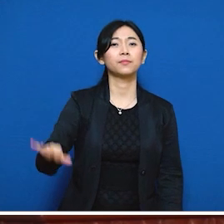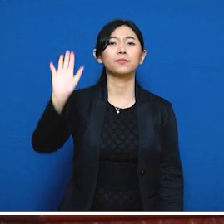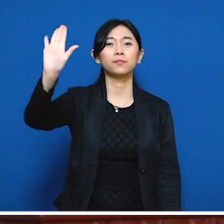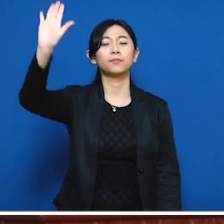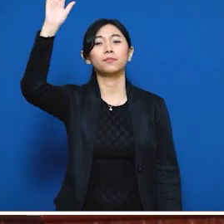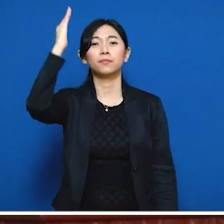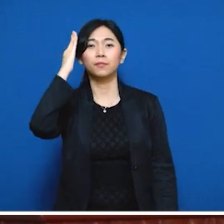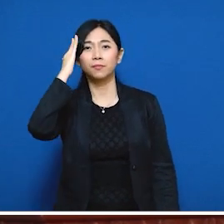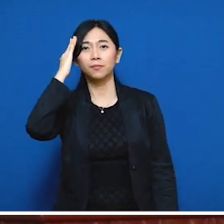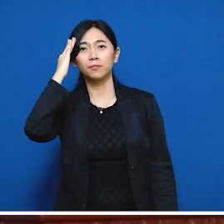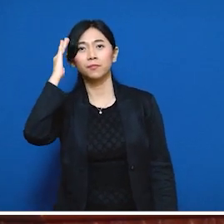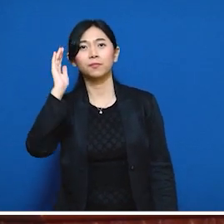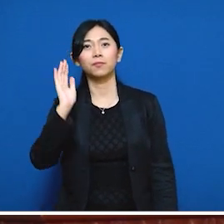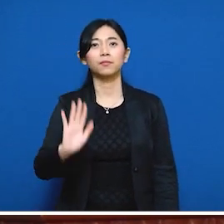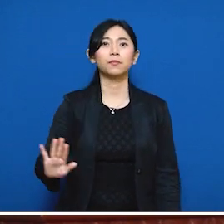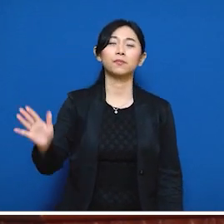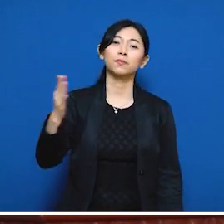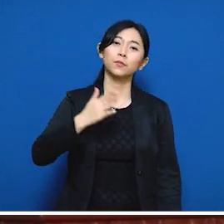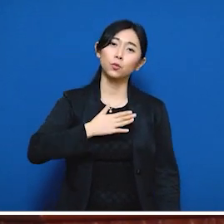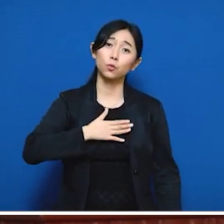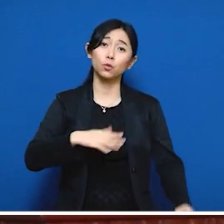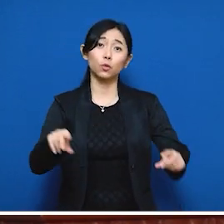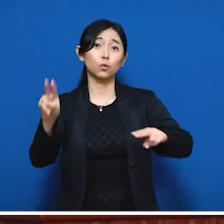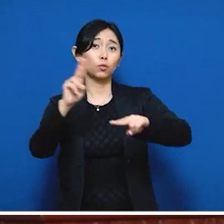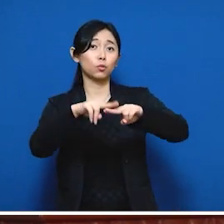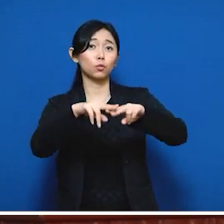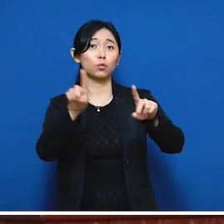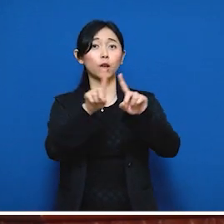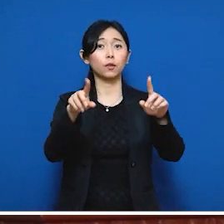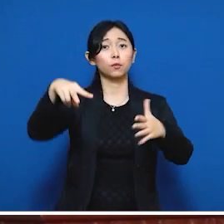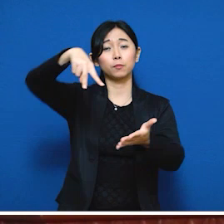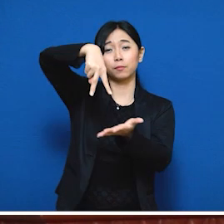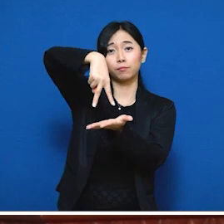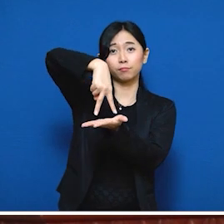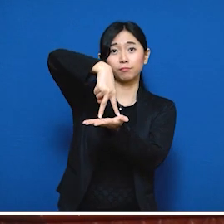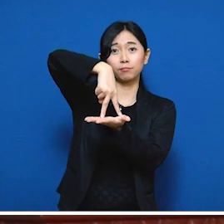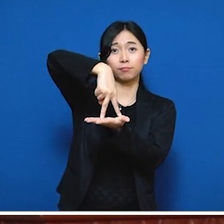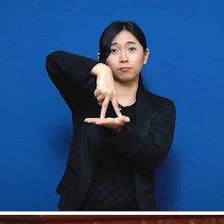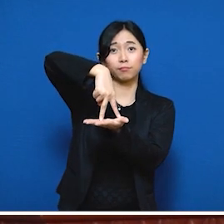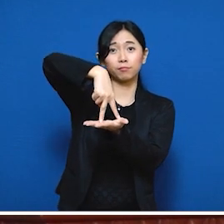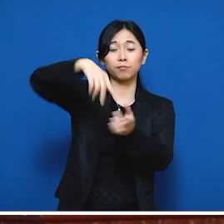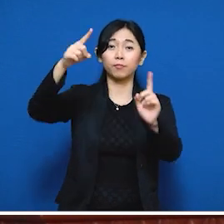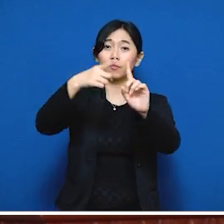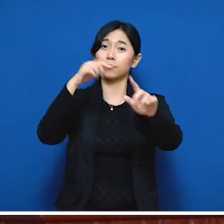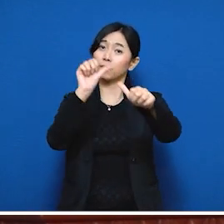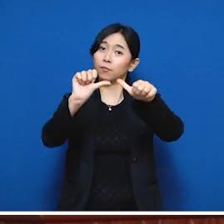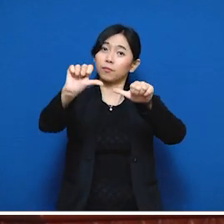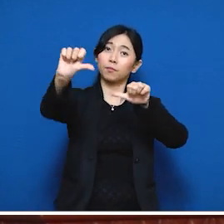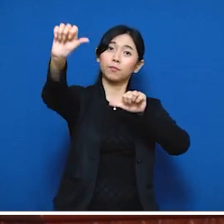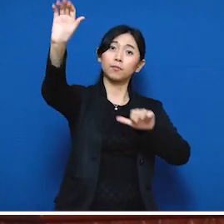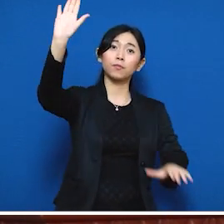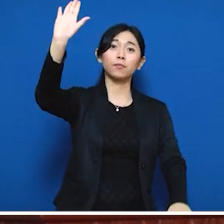Kau tahu kalau ku duduk atau berdiri, dari jauh